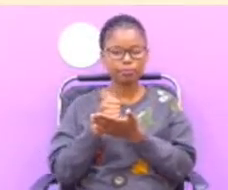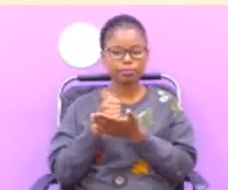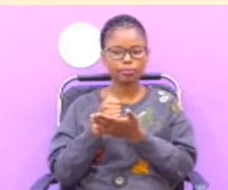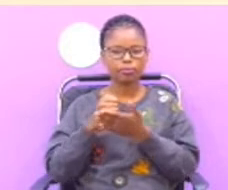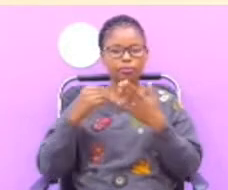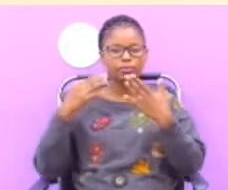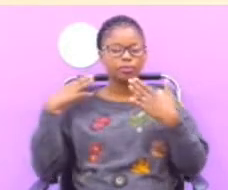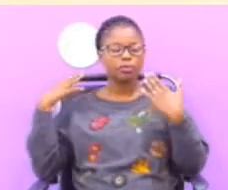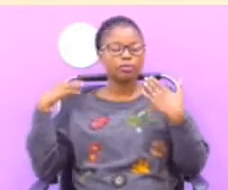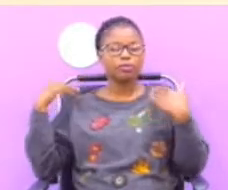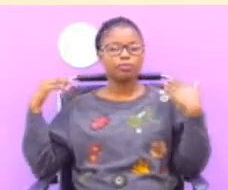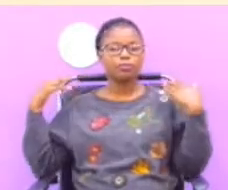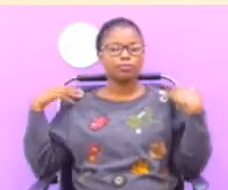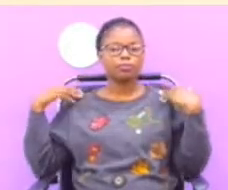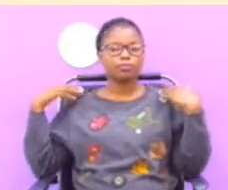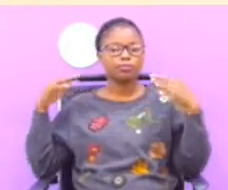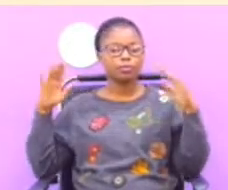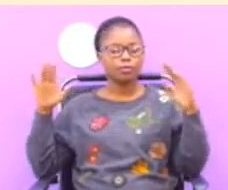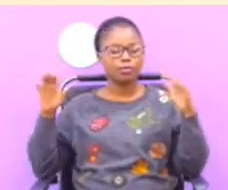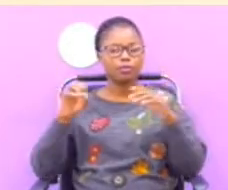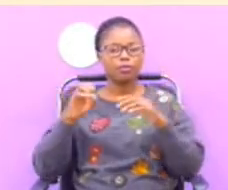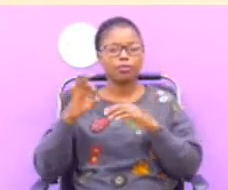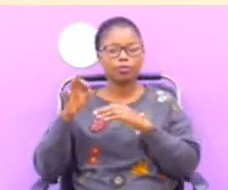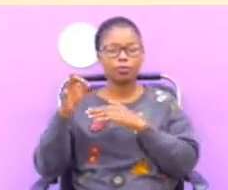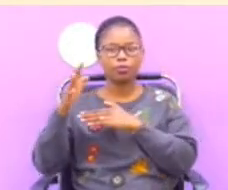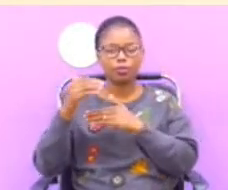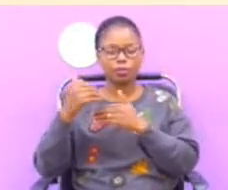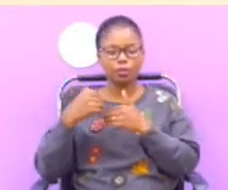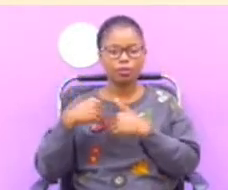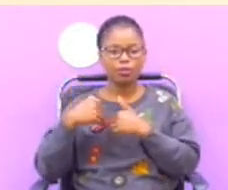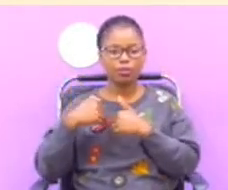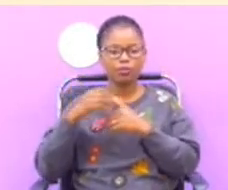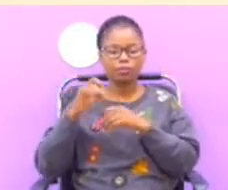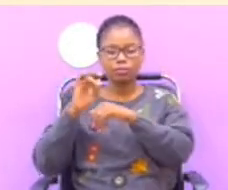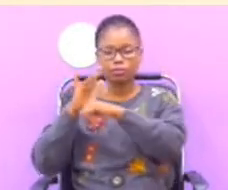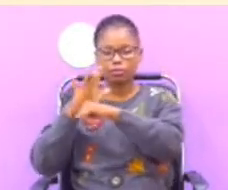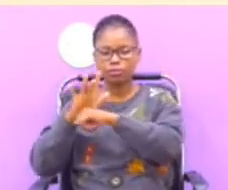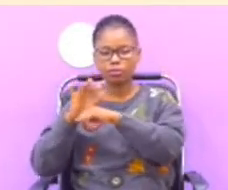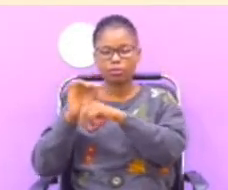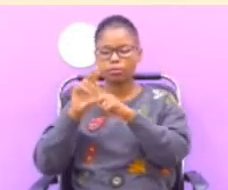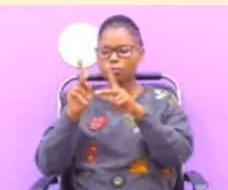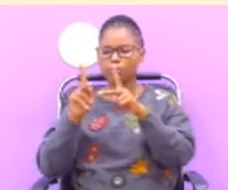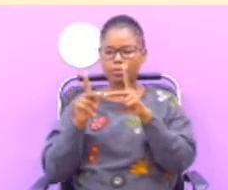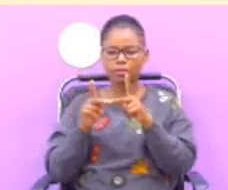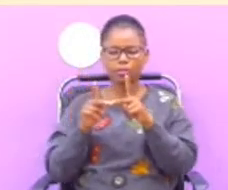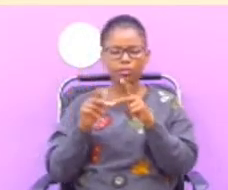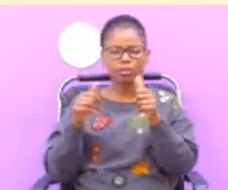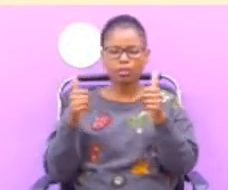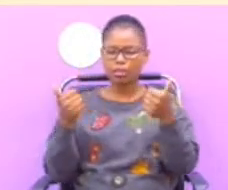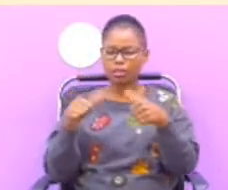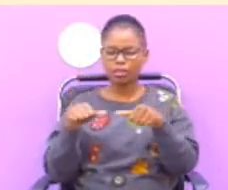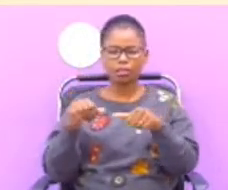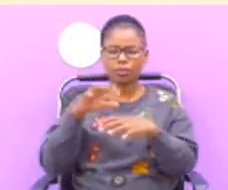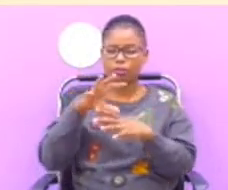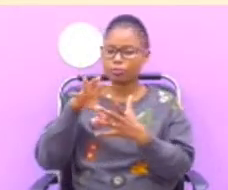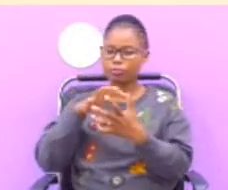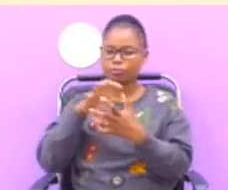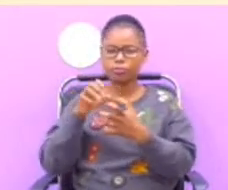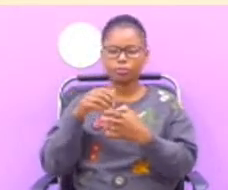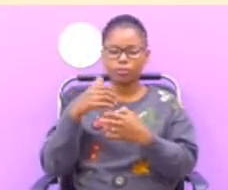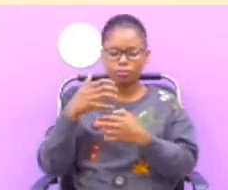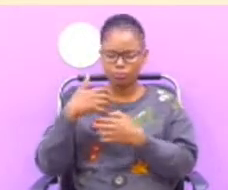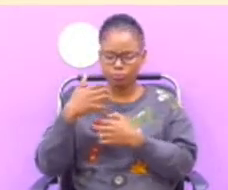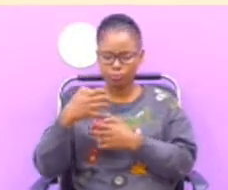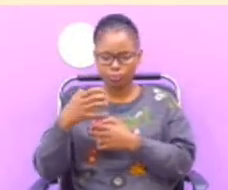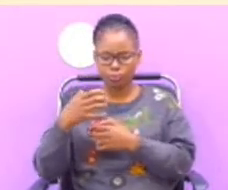ziri ya marika ni kuonuha kana ni gutumwo meginya passport ya kukirimaini ya Karimeli. Na matihura gahundi na